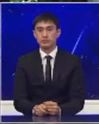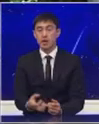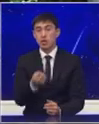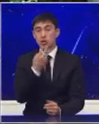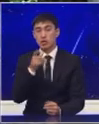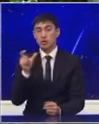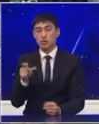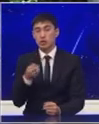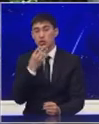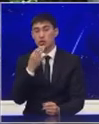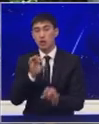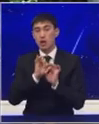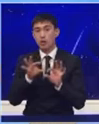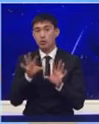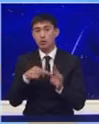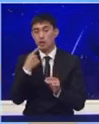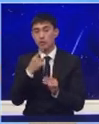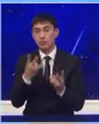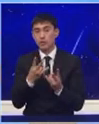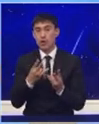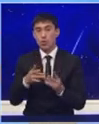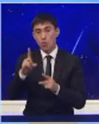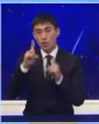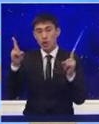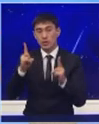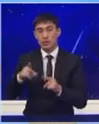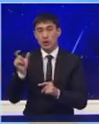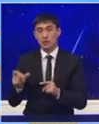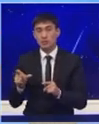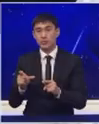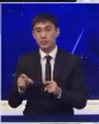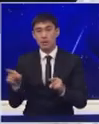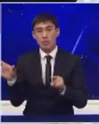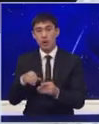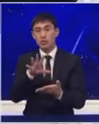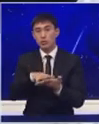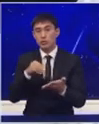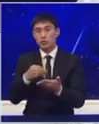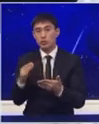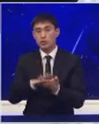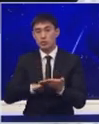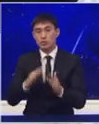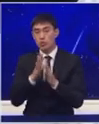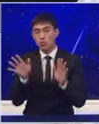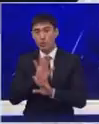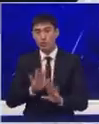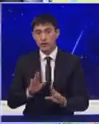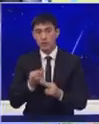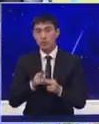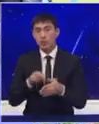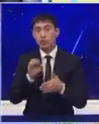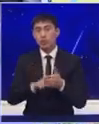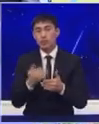Жақсының жақсылығын айт нұрытасысын демекші, ұлағатты адамның өнегелісін өзгелерге үлгі ету ешқашан көпті кетпейді. Мұның